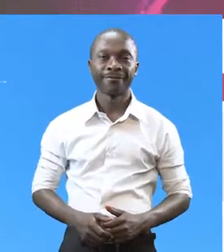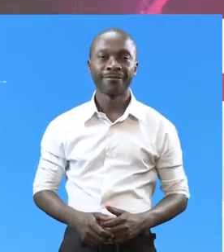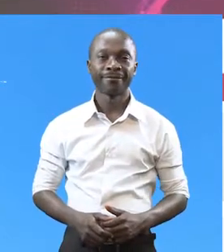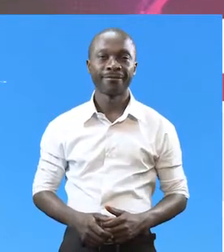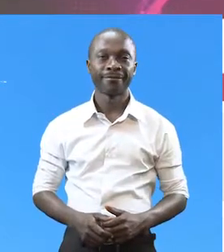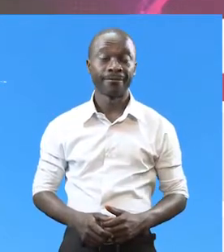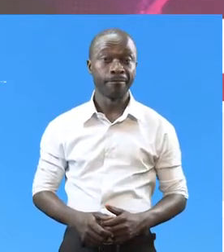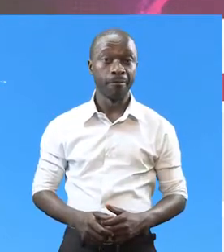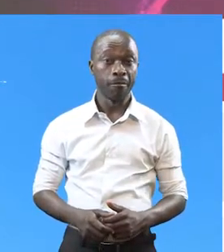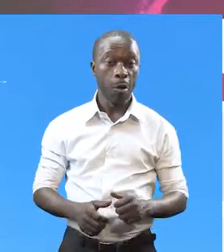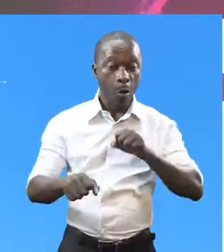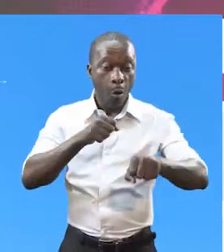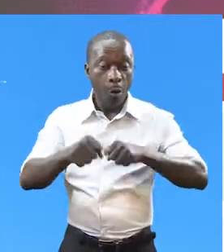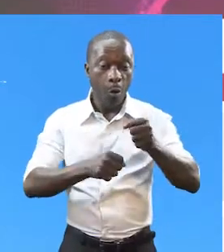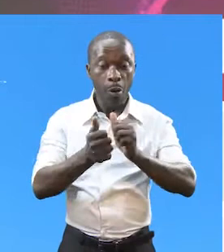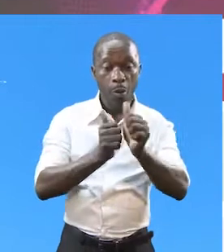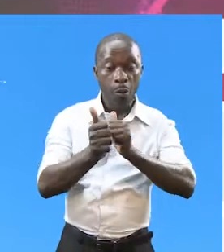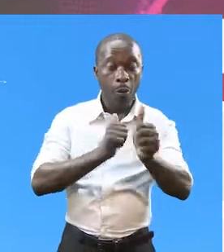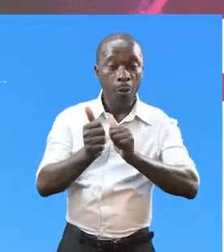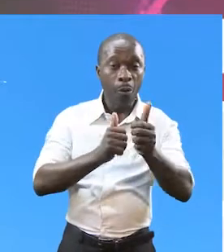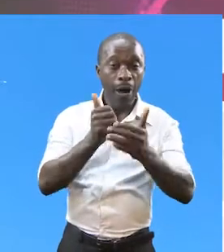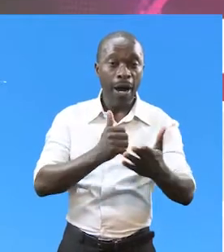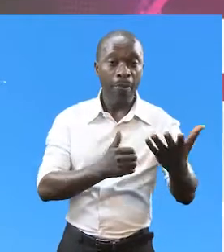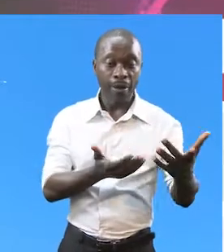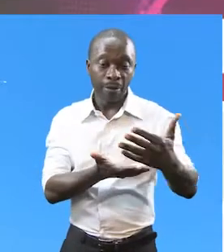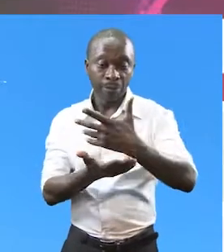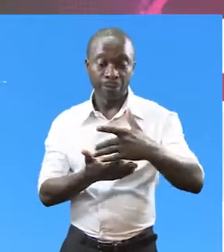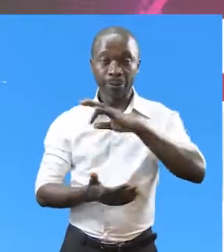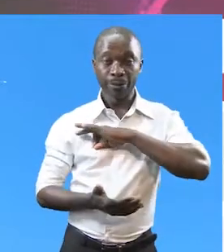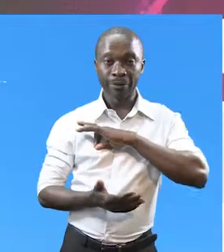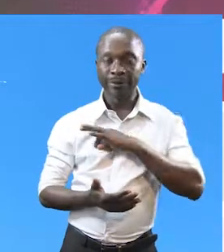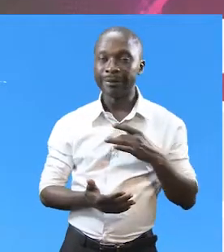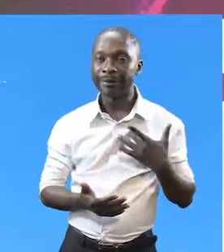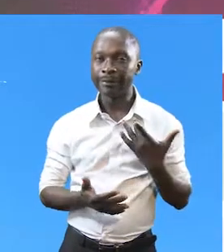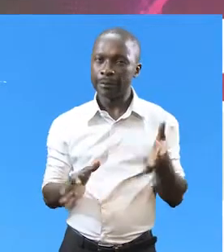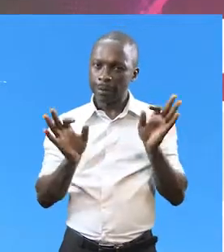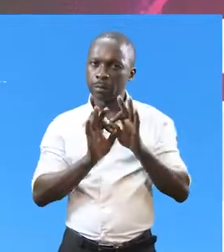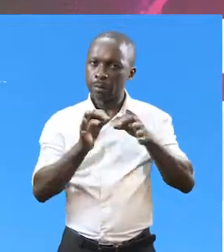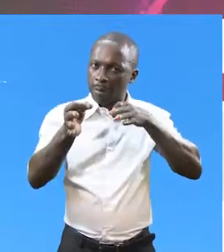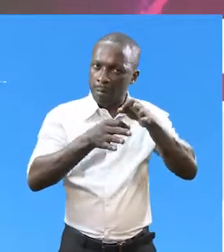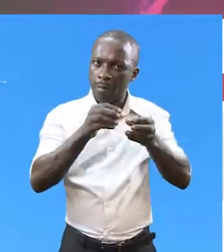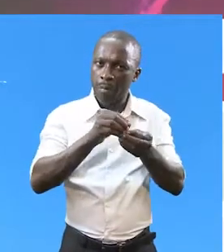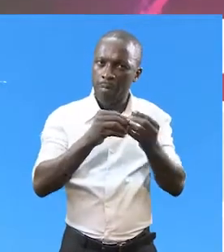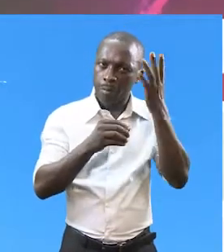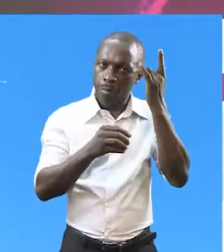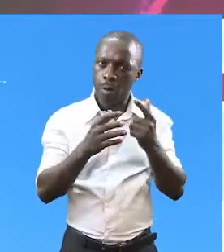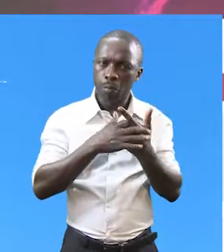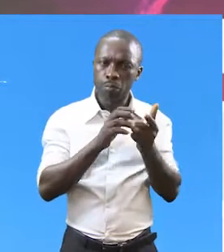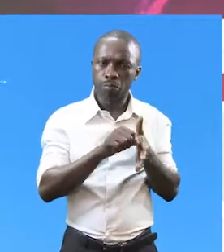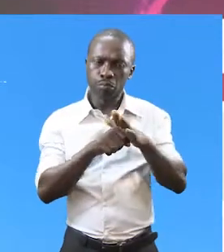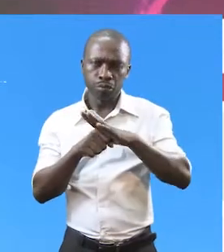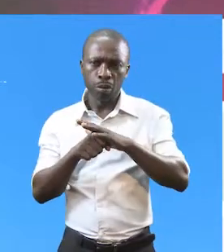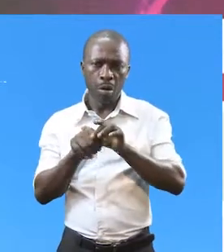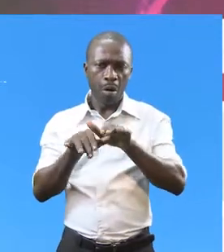enjeux de cette compétition qui se déroule dans un contexte particulier marqué par la pandémie de coronavirus ont